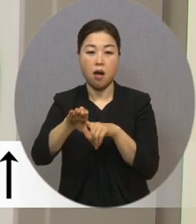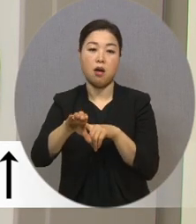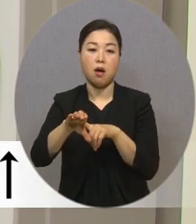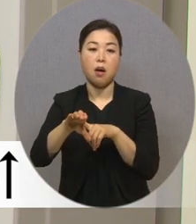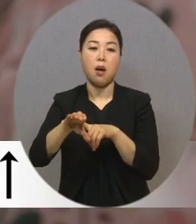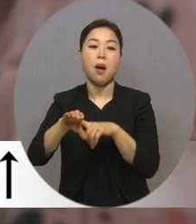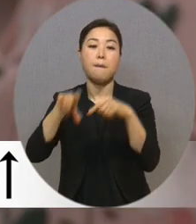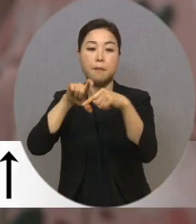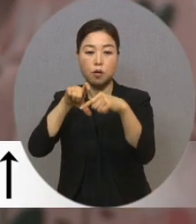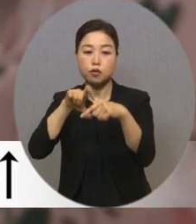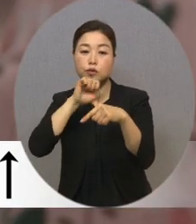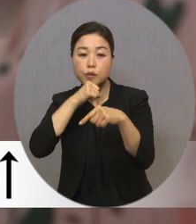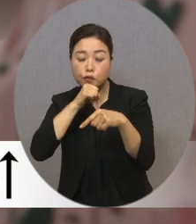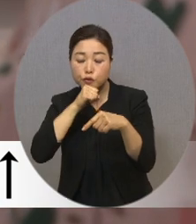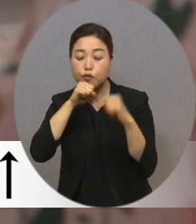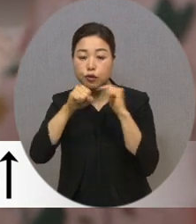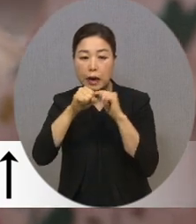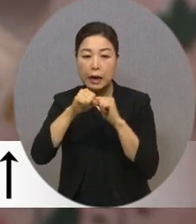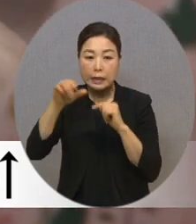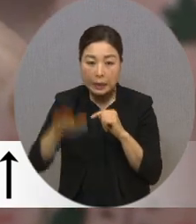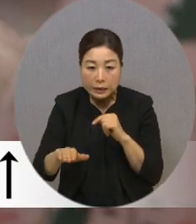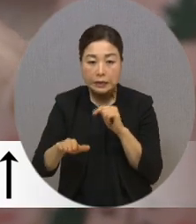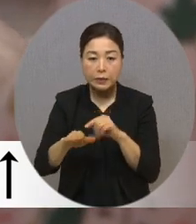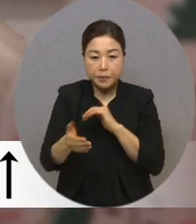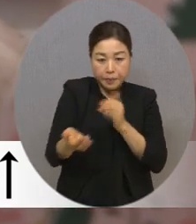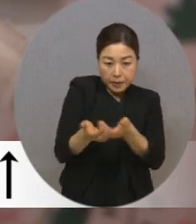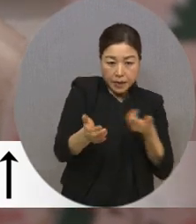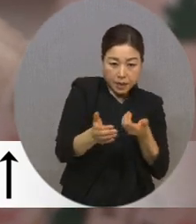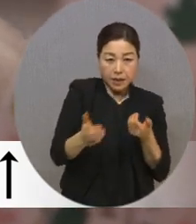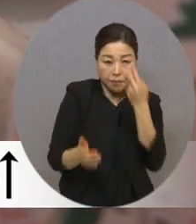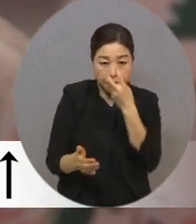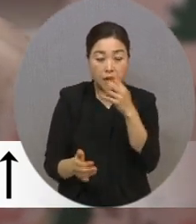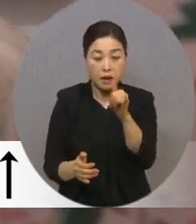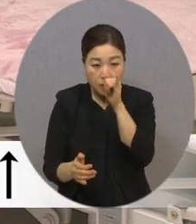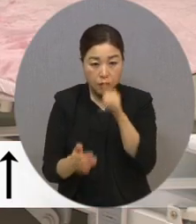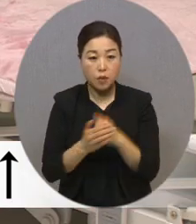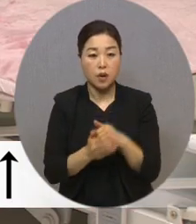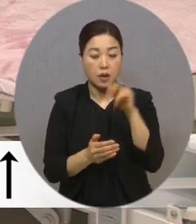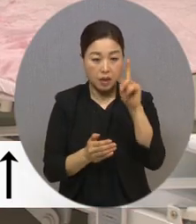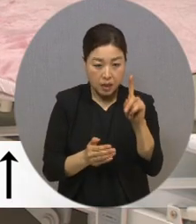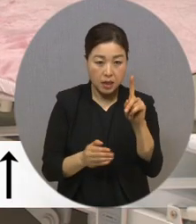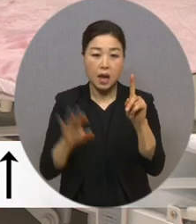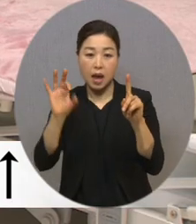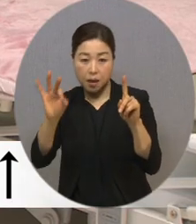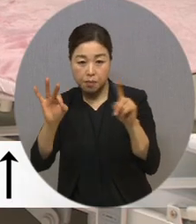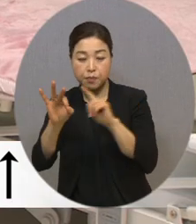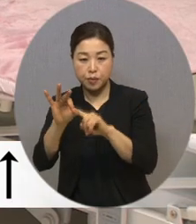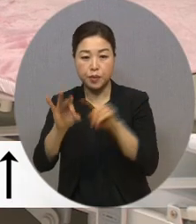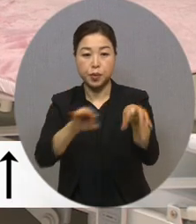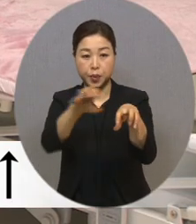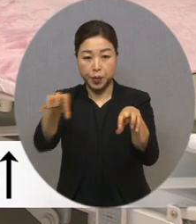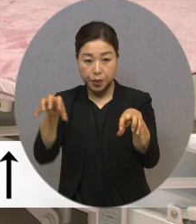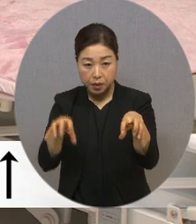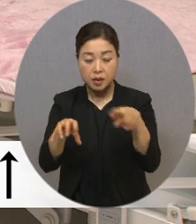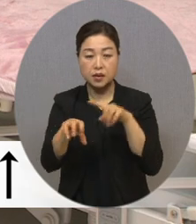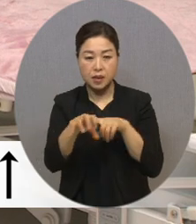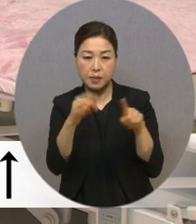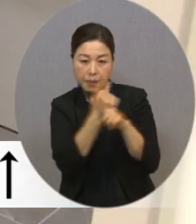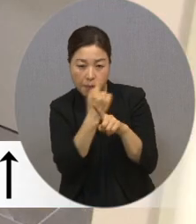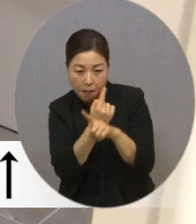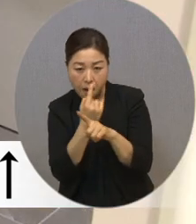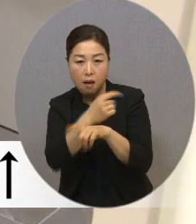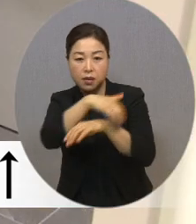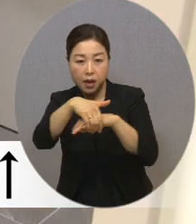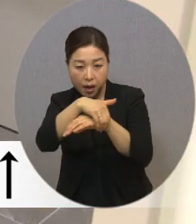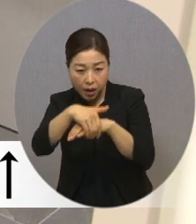최초 평가 시설에는 사전 컨설팅을 실시하고 D와 F등급 시설에 대해서는 컨설팅, 개선 계획 수립을